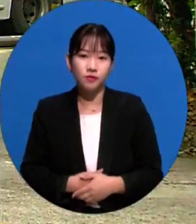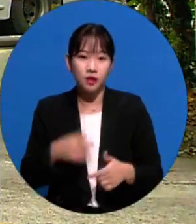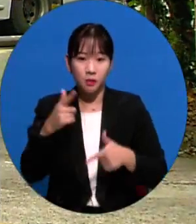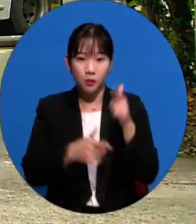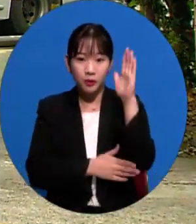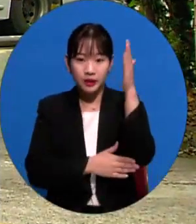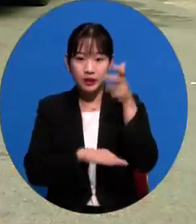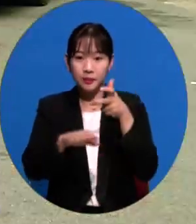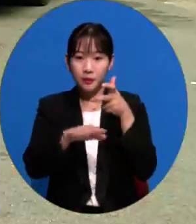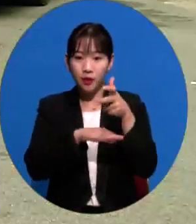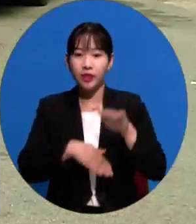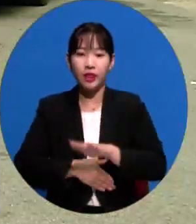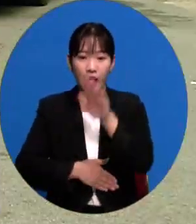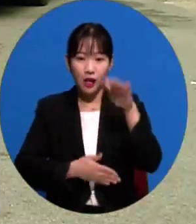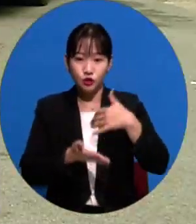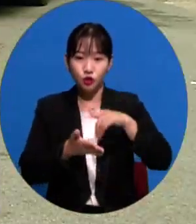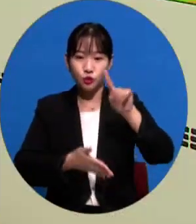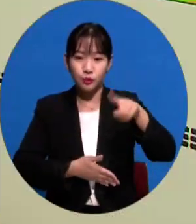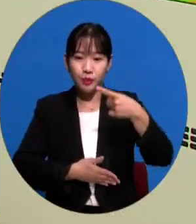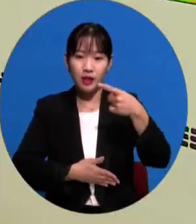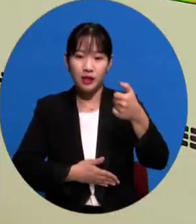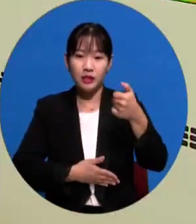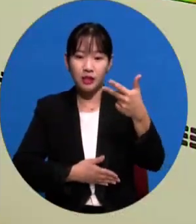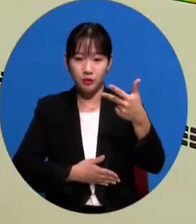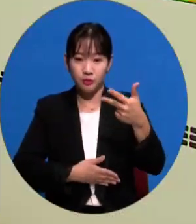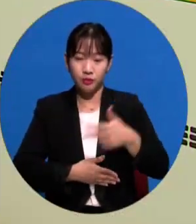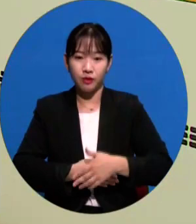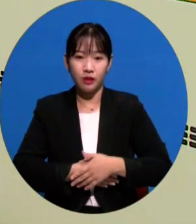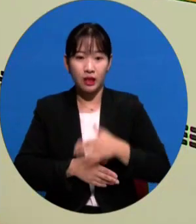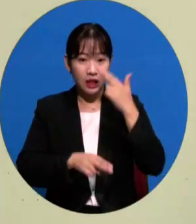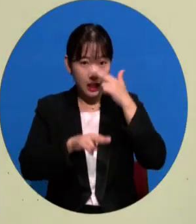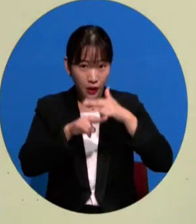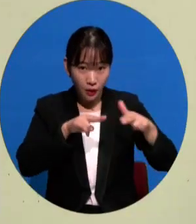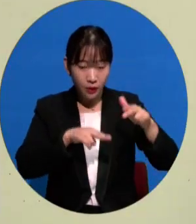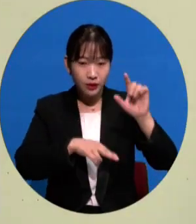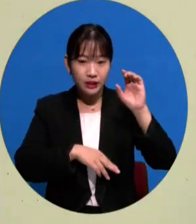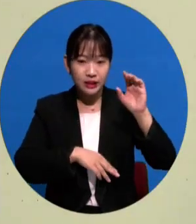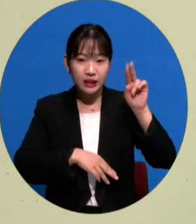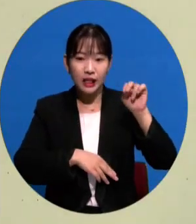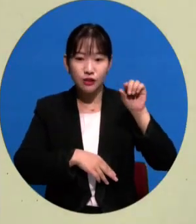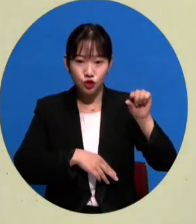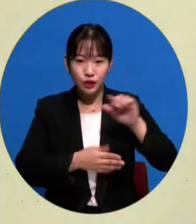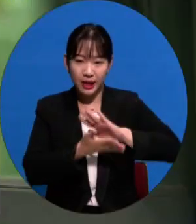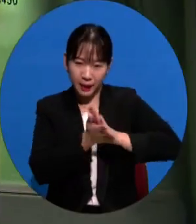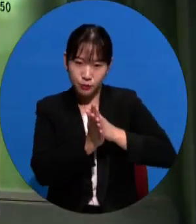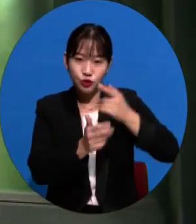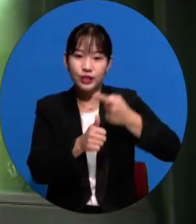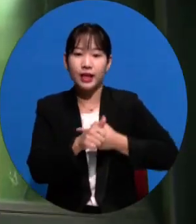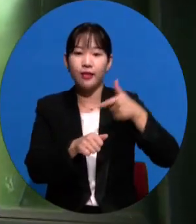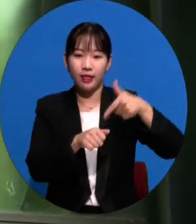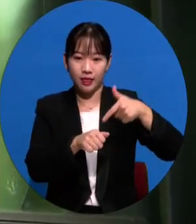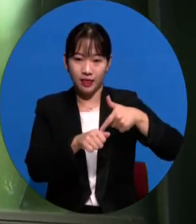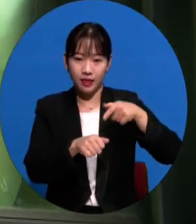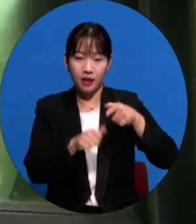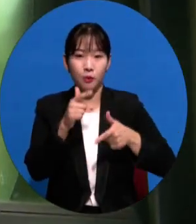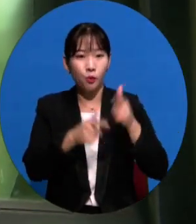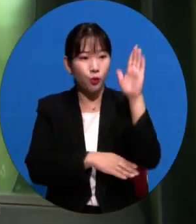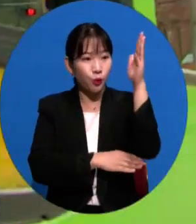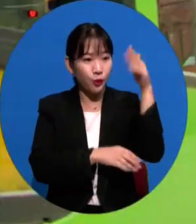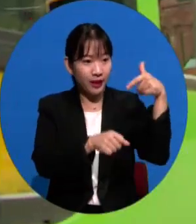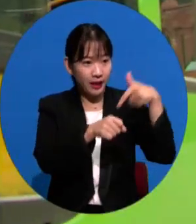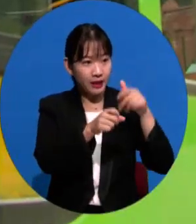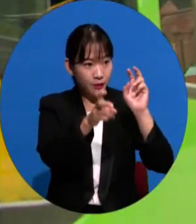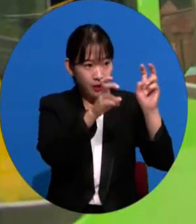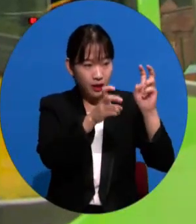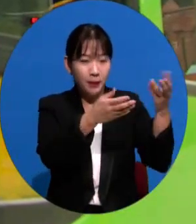목포 시내버스는 모두 157대. 연료는 CNG라는 압축 천연가스입니다. 목포 도시가스